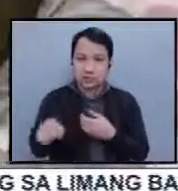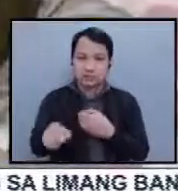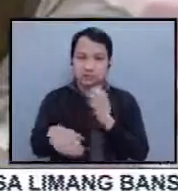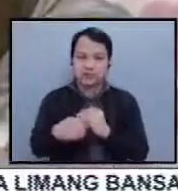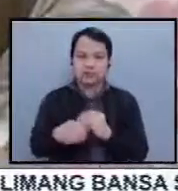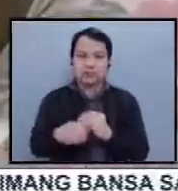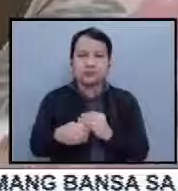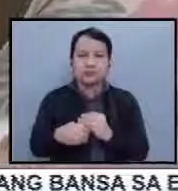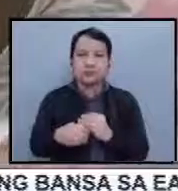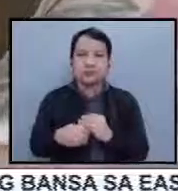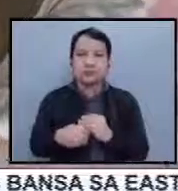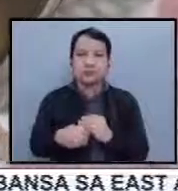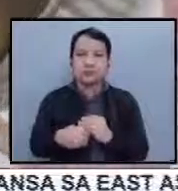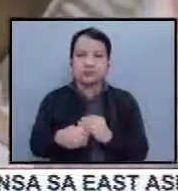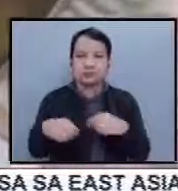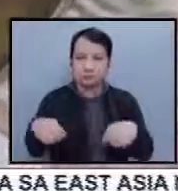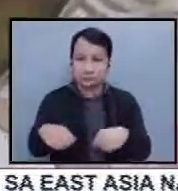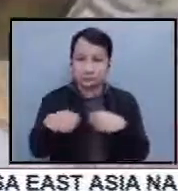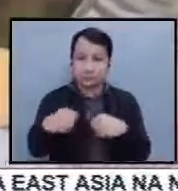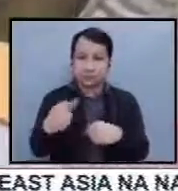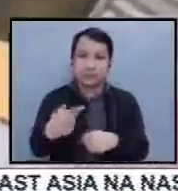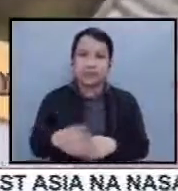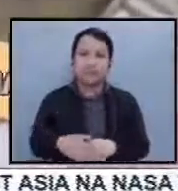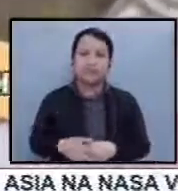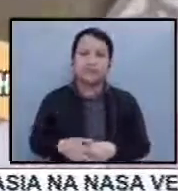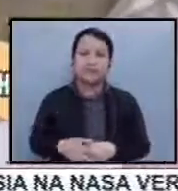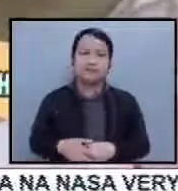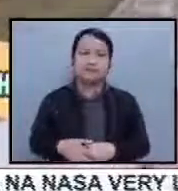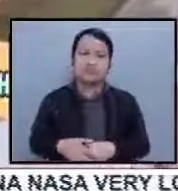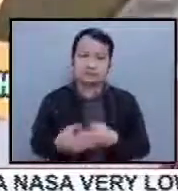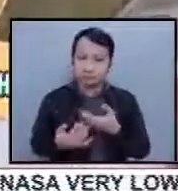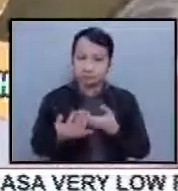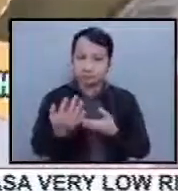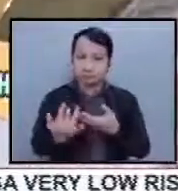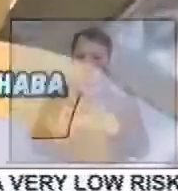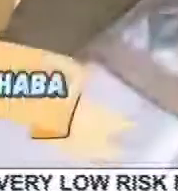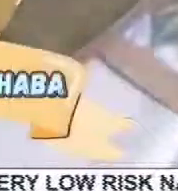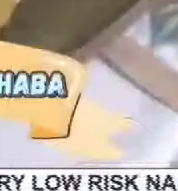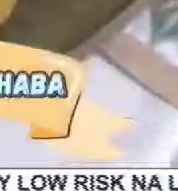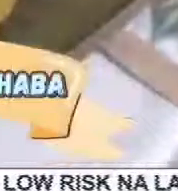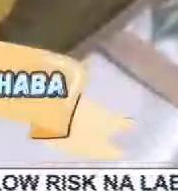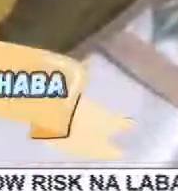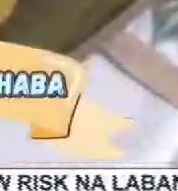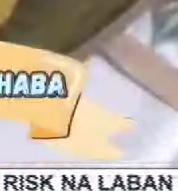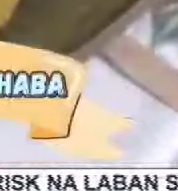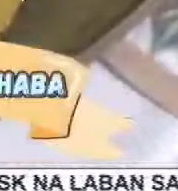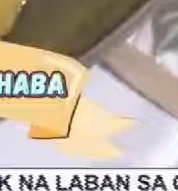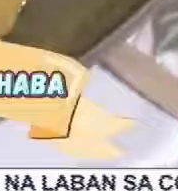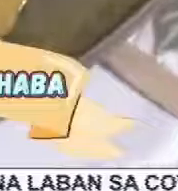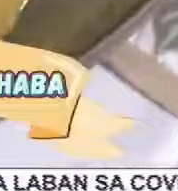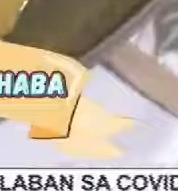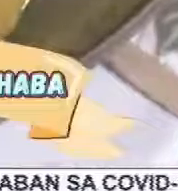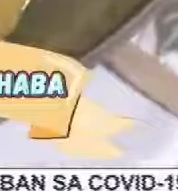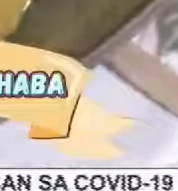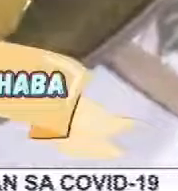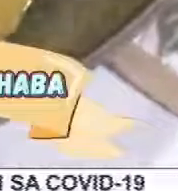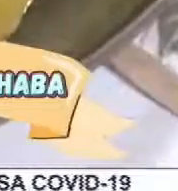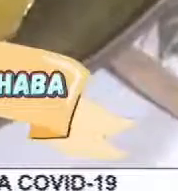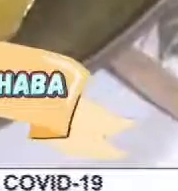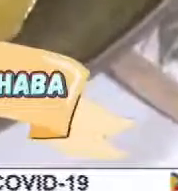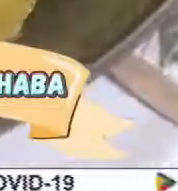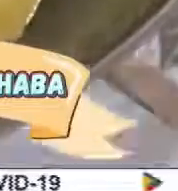prawns. There you go. Nagsisimmer na. Lagyan lang natin ng siling haba para magbigay aroma